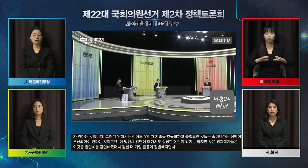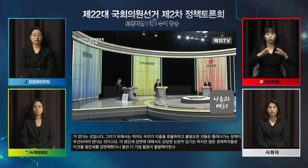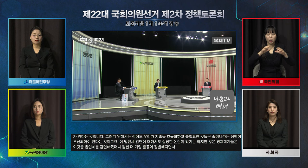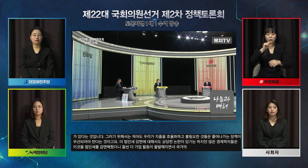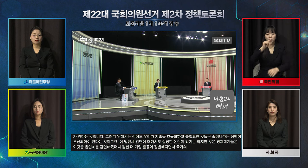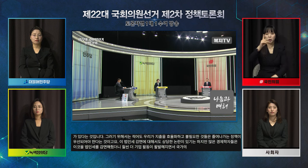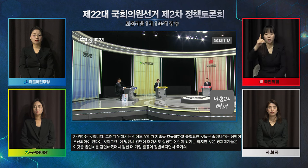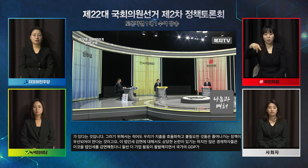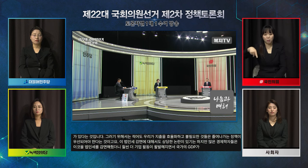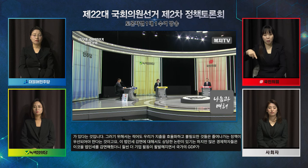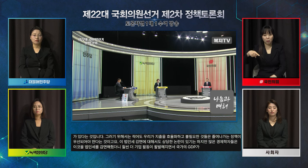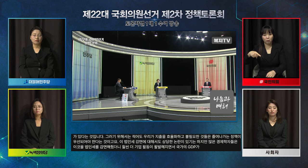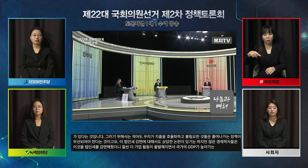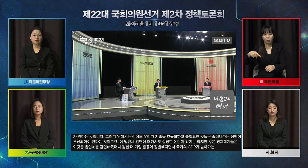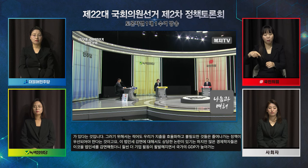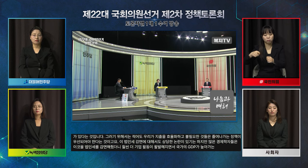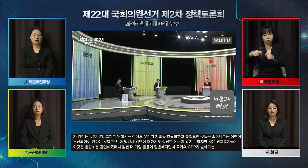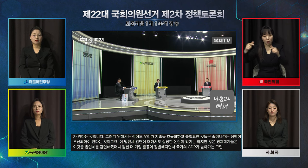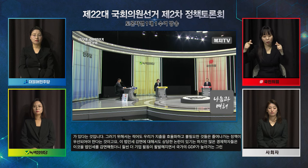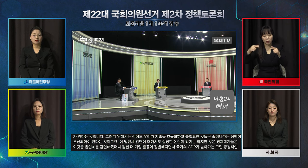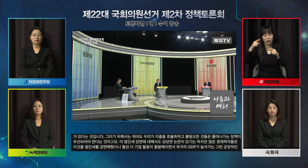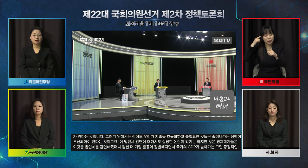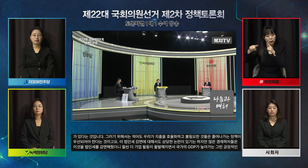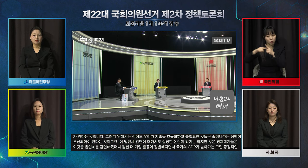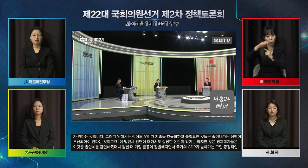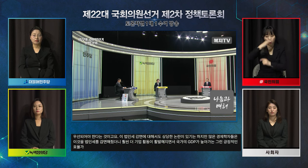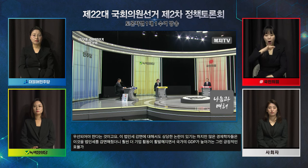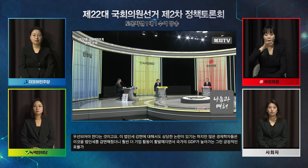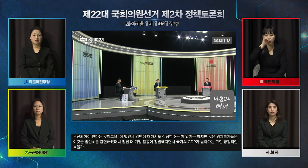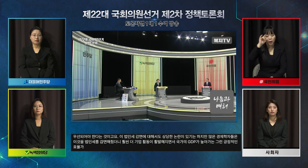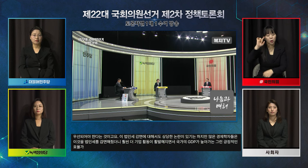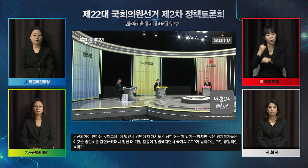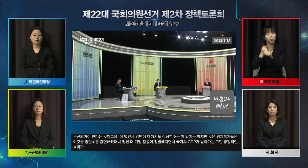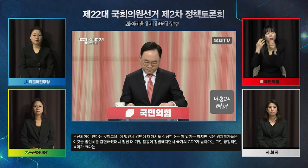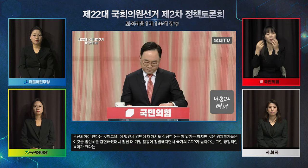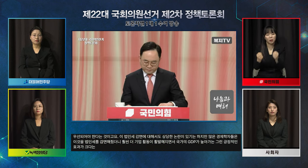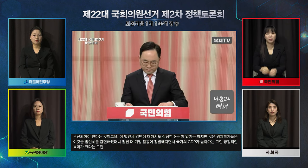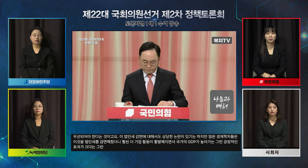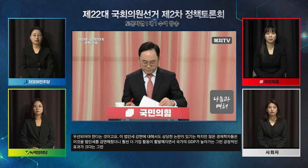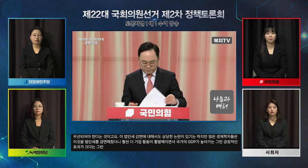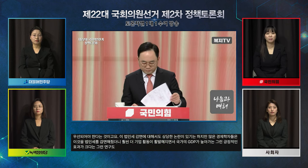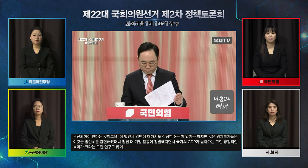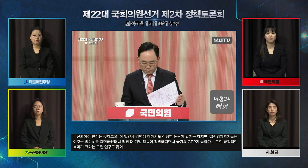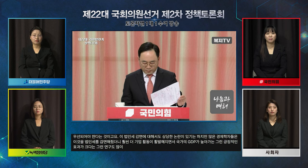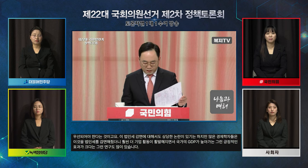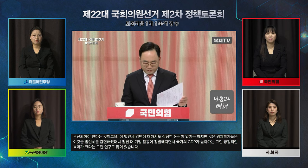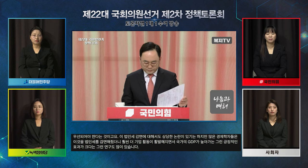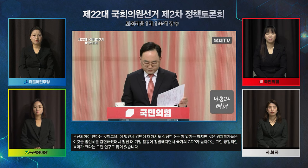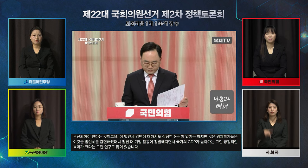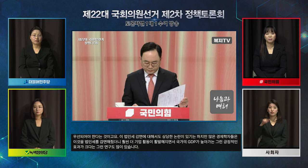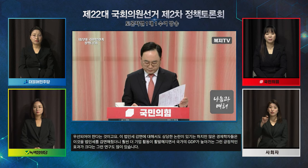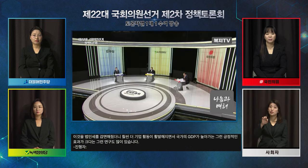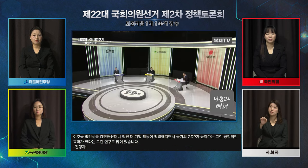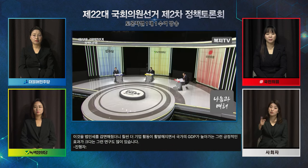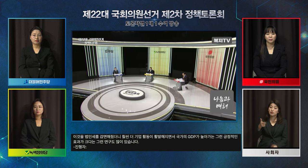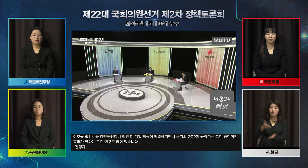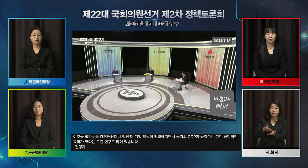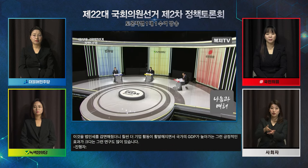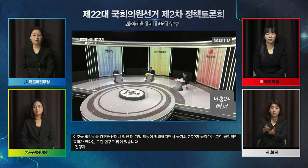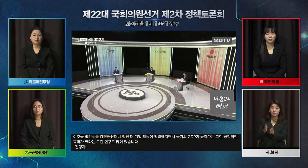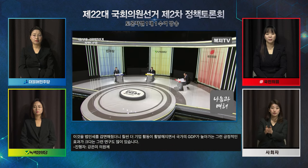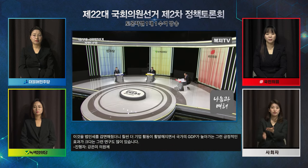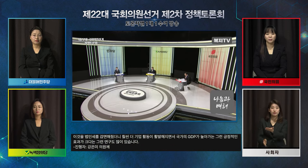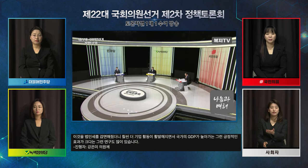GDP가 높아가는 그런 긍정적인 효과가 크다라는 그런 연구도 많이 있습니다. 강현미 의원께 발언 건드리죠.